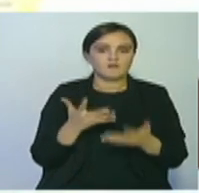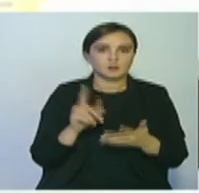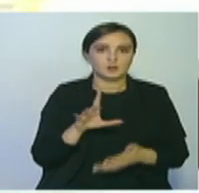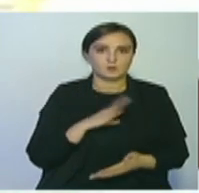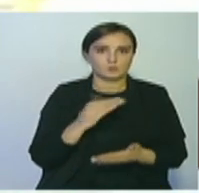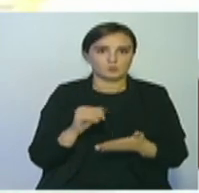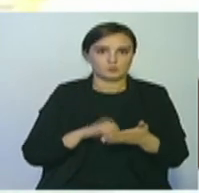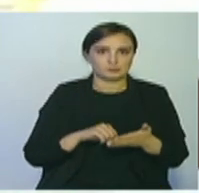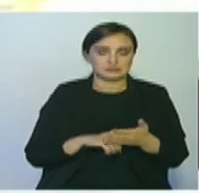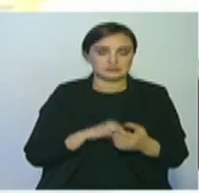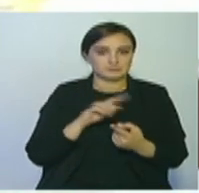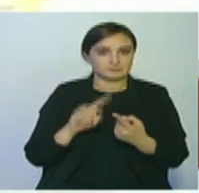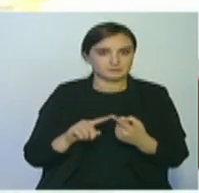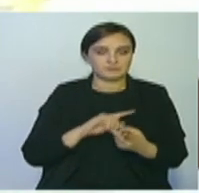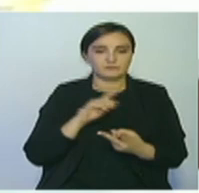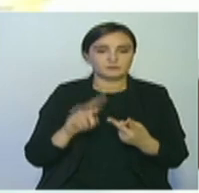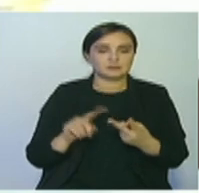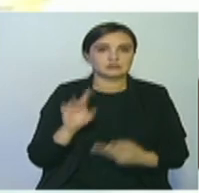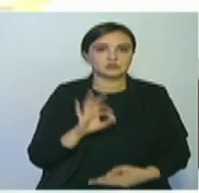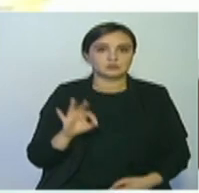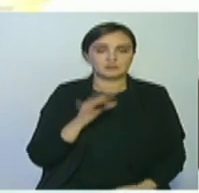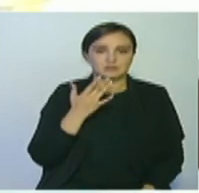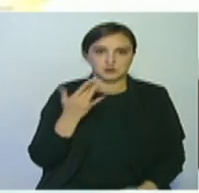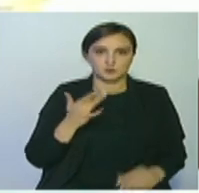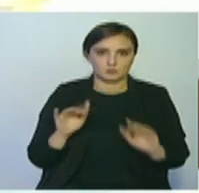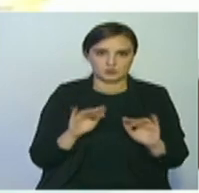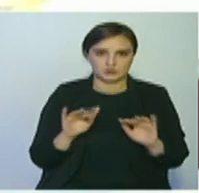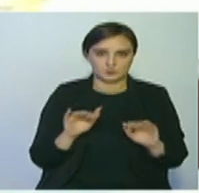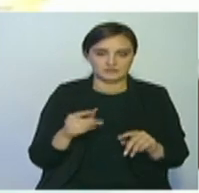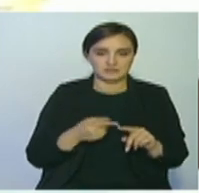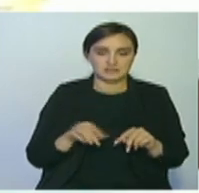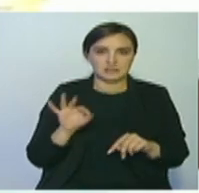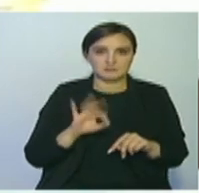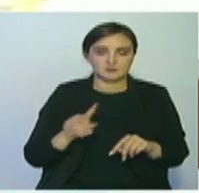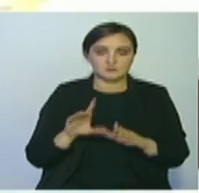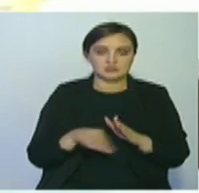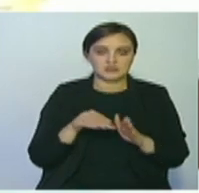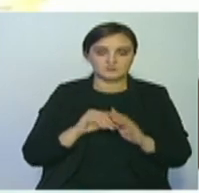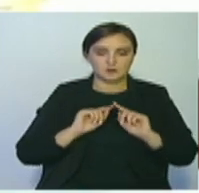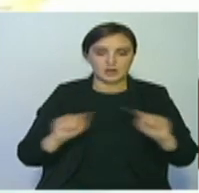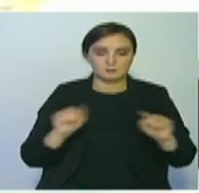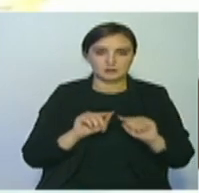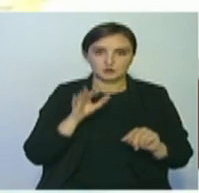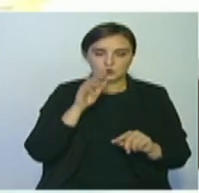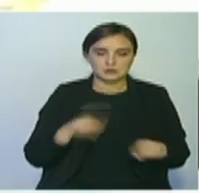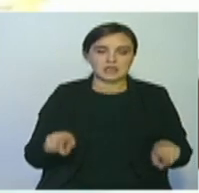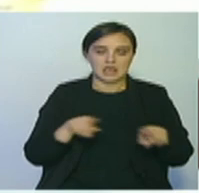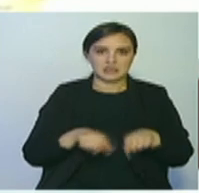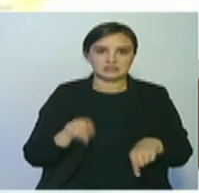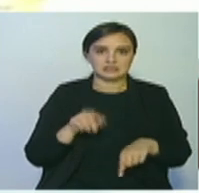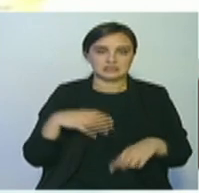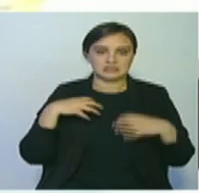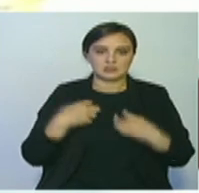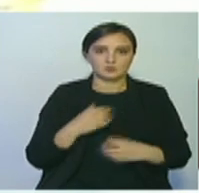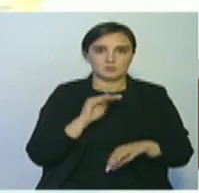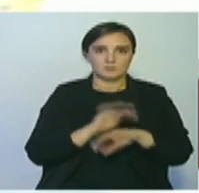ყველაფრის მიზეზი. ეს ერთი. მეორე, რაც შეეხება ნაციონალურ მოძრაობას და იმას, რომ საარჩევნო კამპანიის დროს ამგვარი